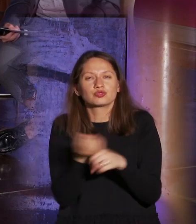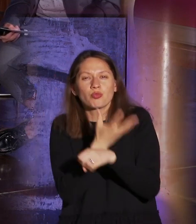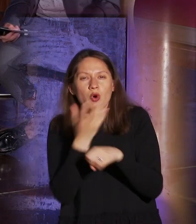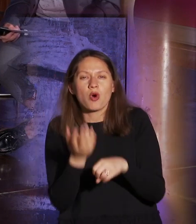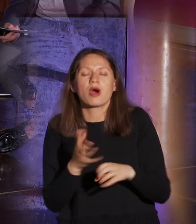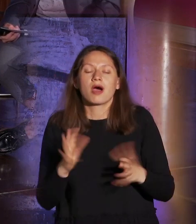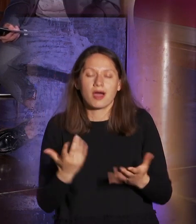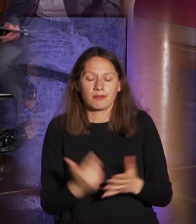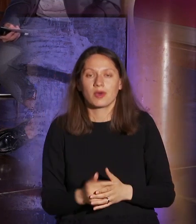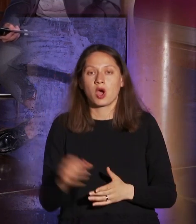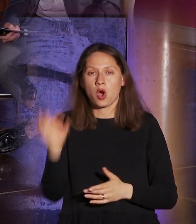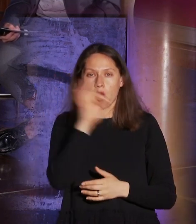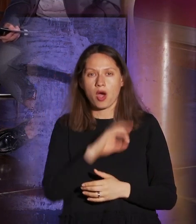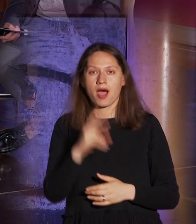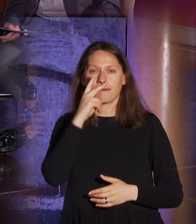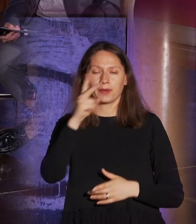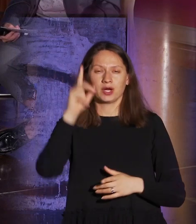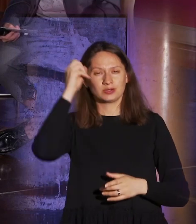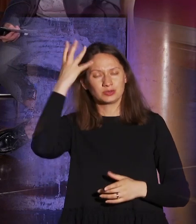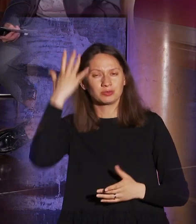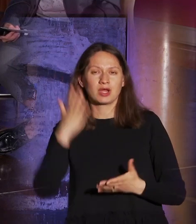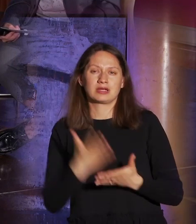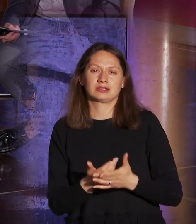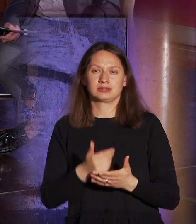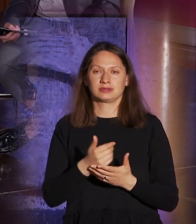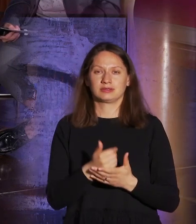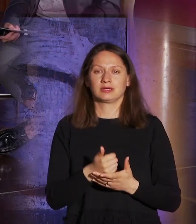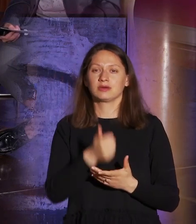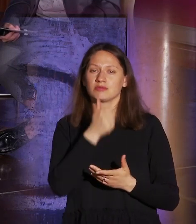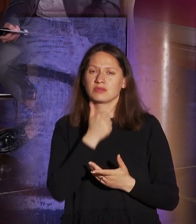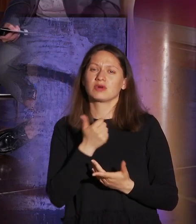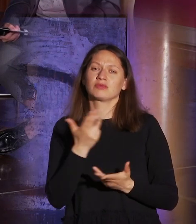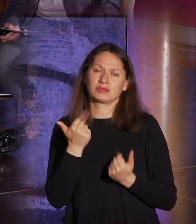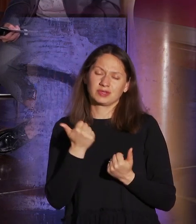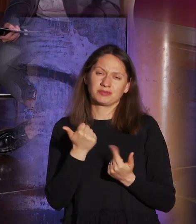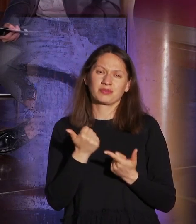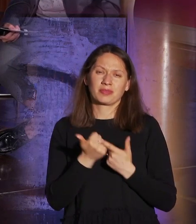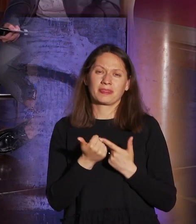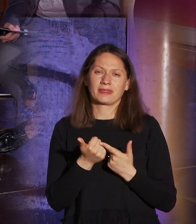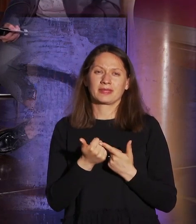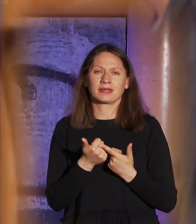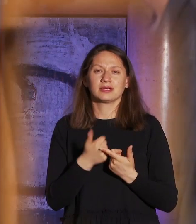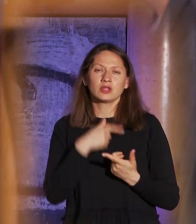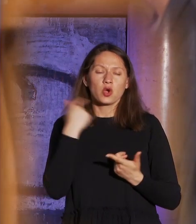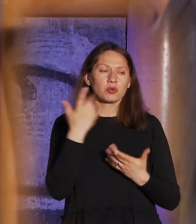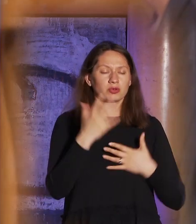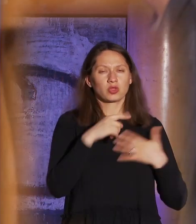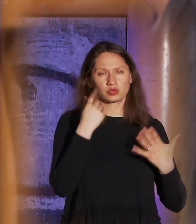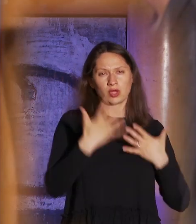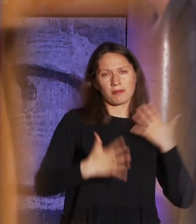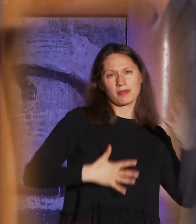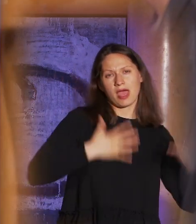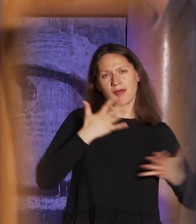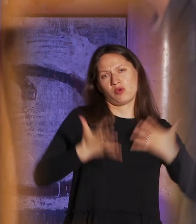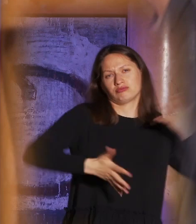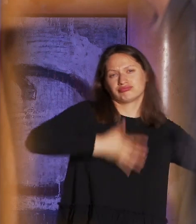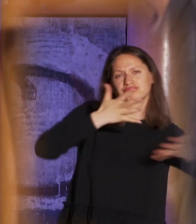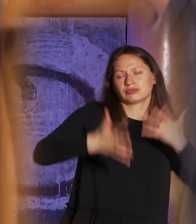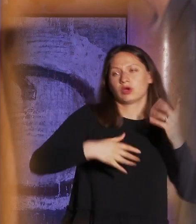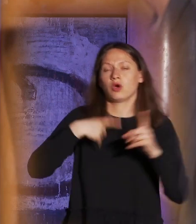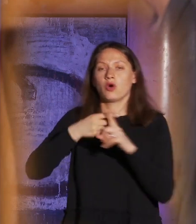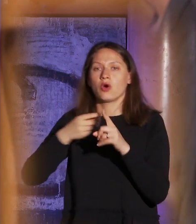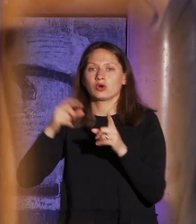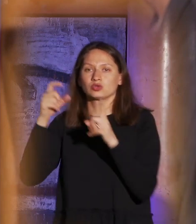galim išsakyti savo emocijų, vis tiek žodžių kalba, jinai tokia skupoka yra, ne? Ir tą, ką tu